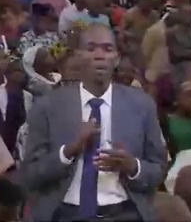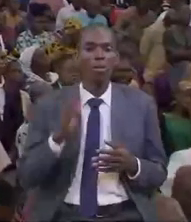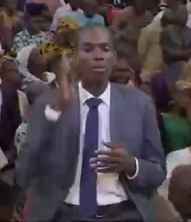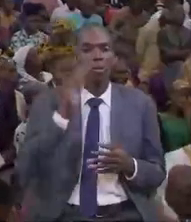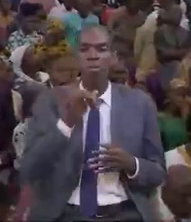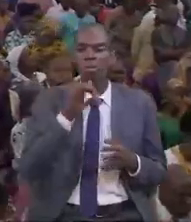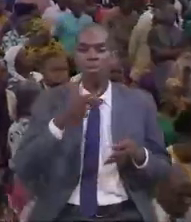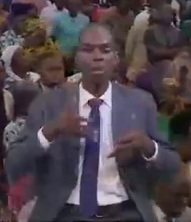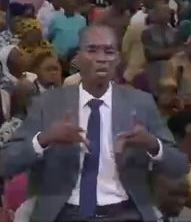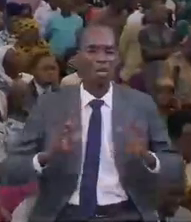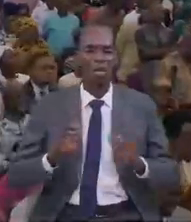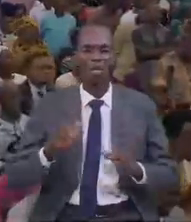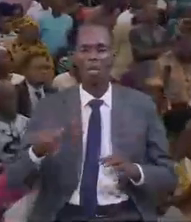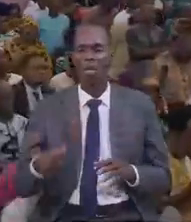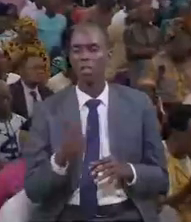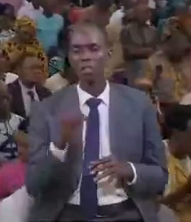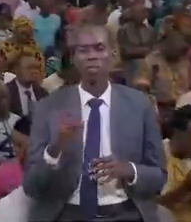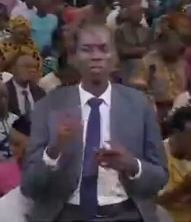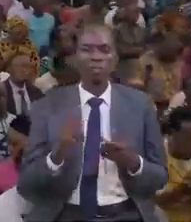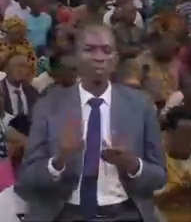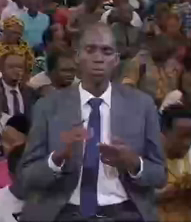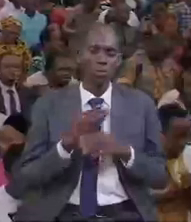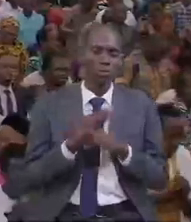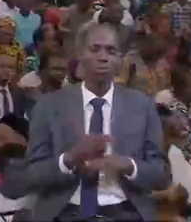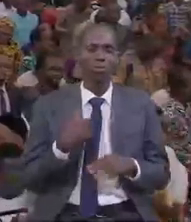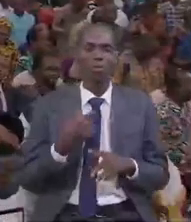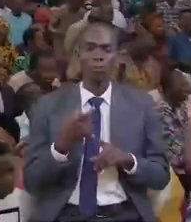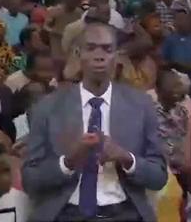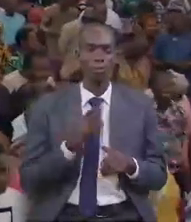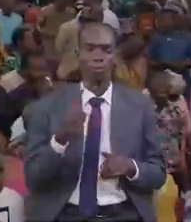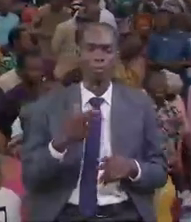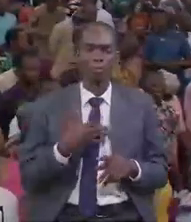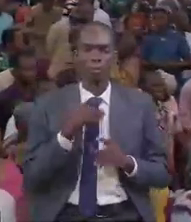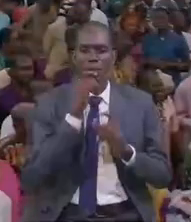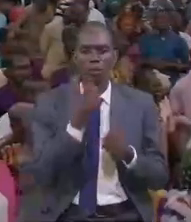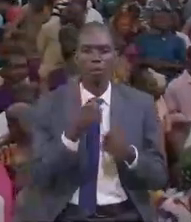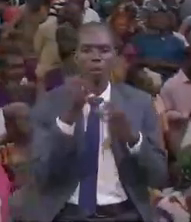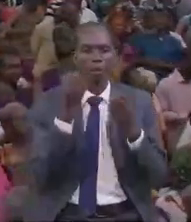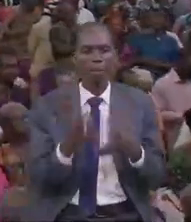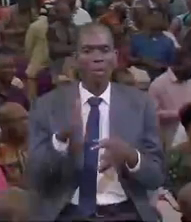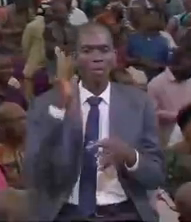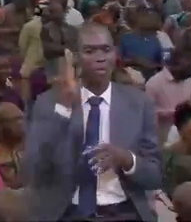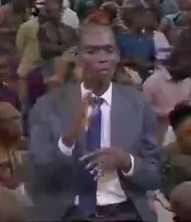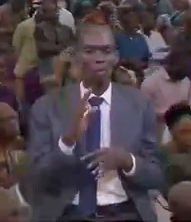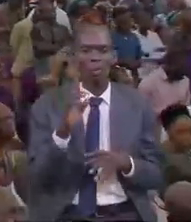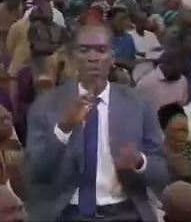Je ne vais permettre à personne de me faire perdre mon don. Plusieurs me diront en ce